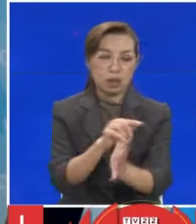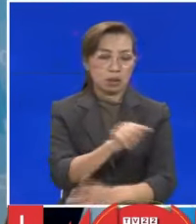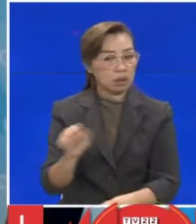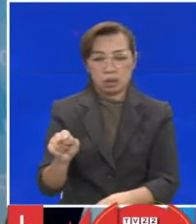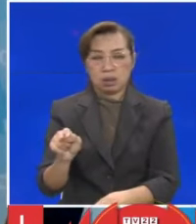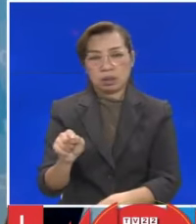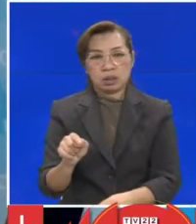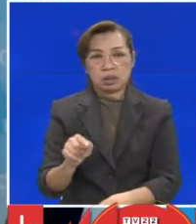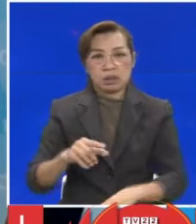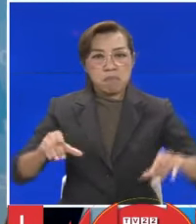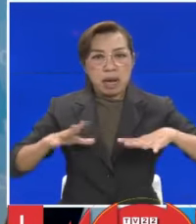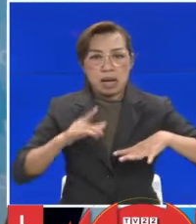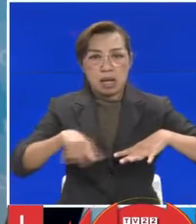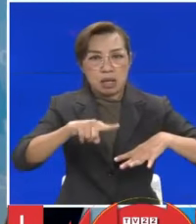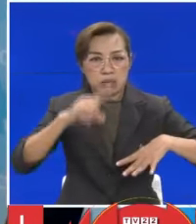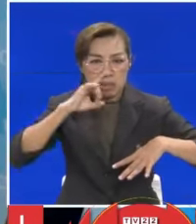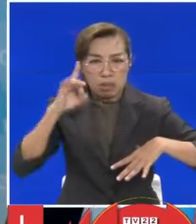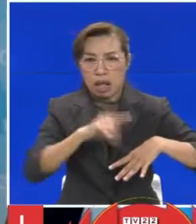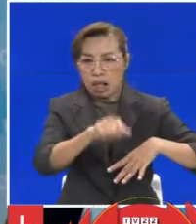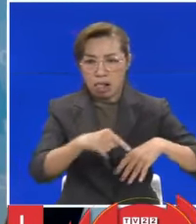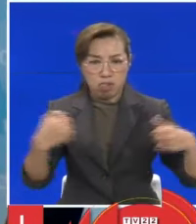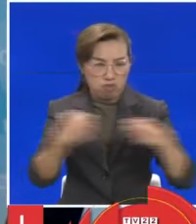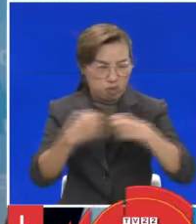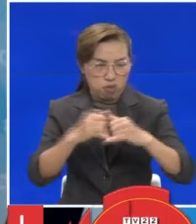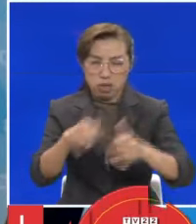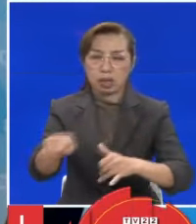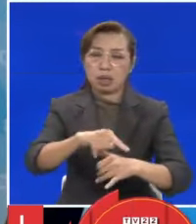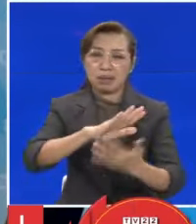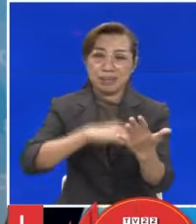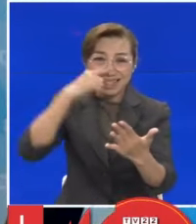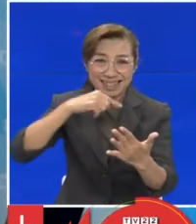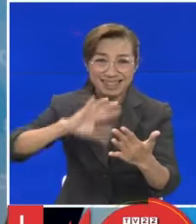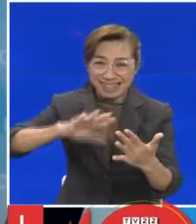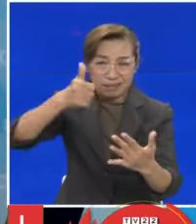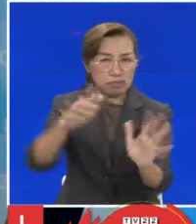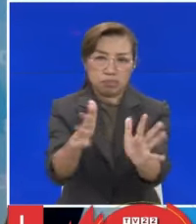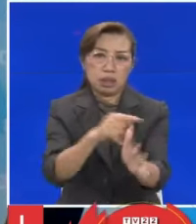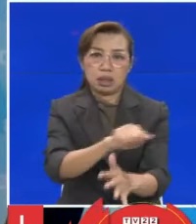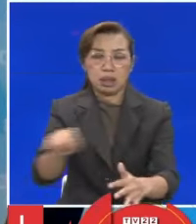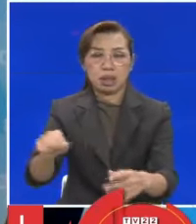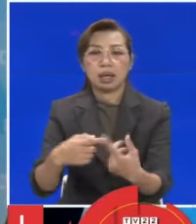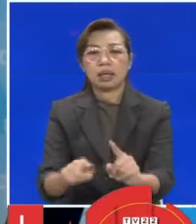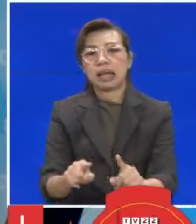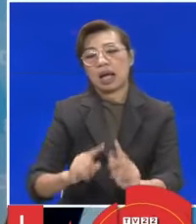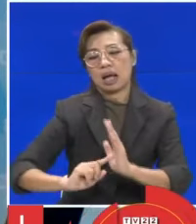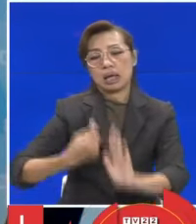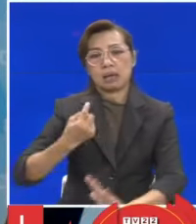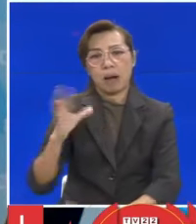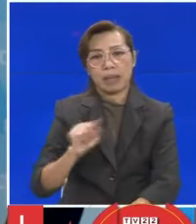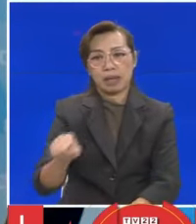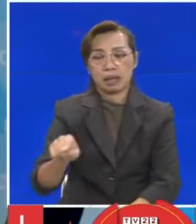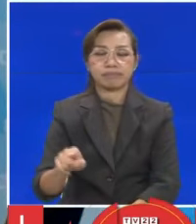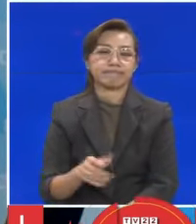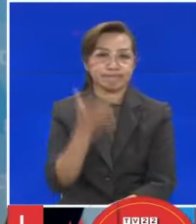ที่มีการใช้ความรุนแรงกันเกิดขึ้นเพราะไม่ได้ส่งผลดีต่อประเทศและก็ทุกฝ่ายค่ะแต่จุดเริ่มต้นของเรื่องนี้มันเกิดจากการ